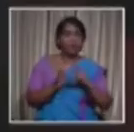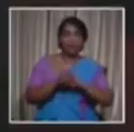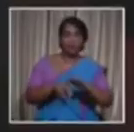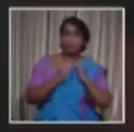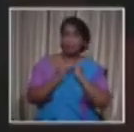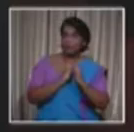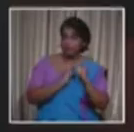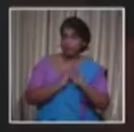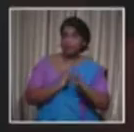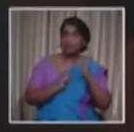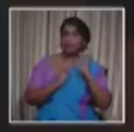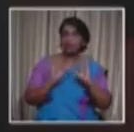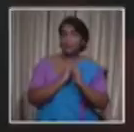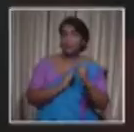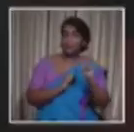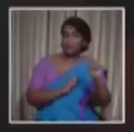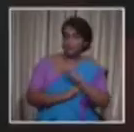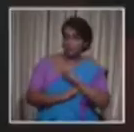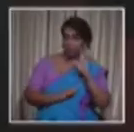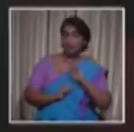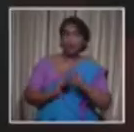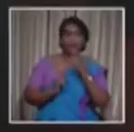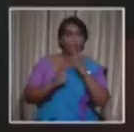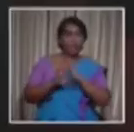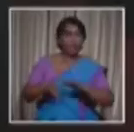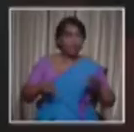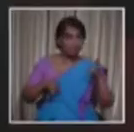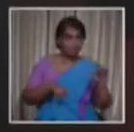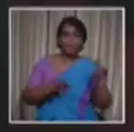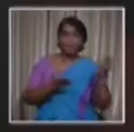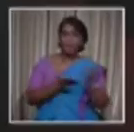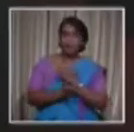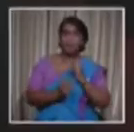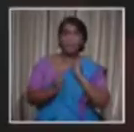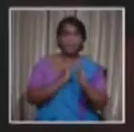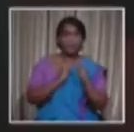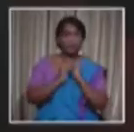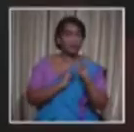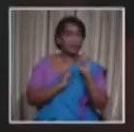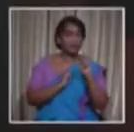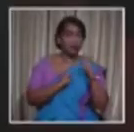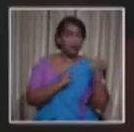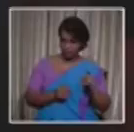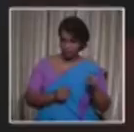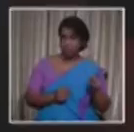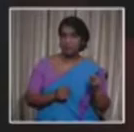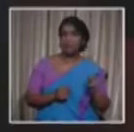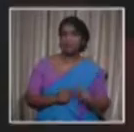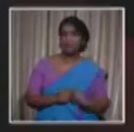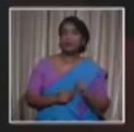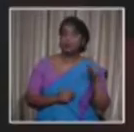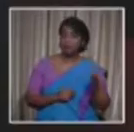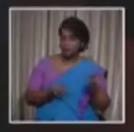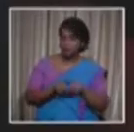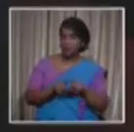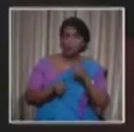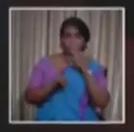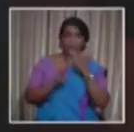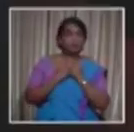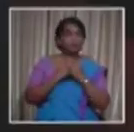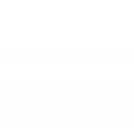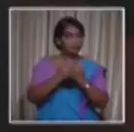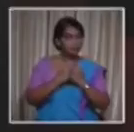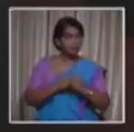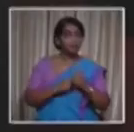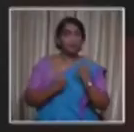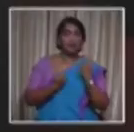වශයෙන් සාමාන්‍ය බස් ගාස්තු අය කරමින් පාසල් සිසුන් සඳහා වෙන් වූ බස් රථ 20ක් අලුතෙන් ආරම්භ කරනලා තිබෙනවා. මේ මගින් පාසල් සේවා සඳහා